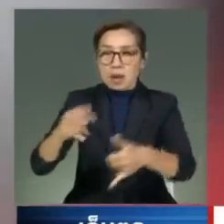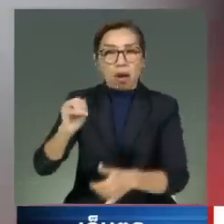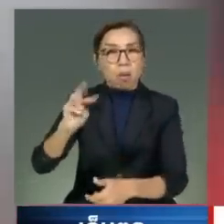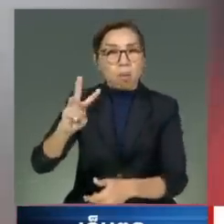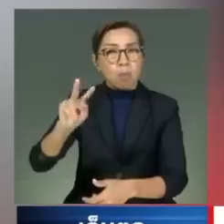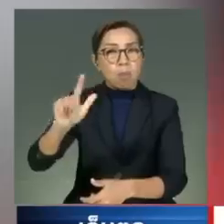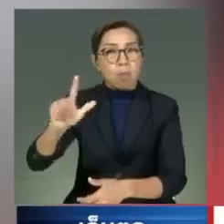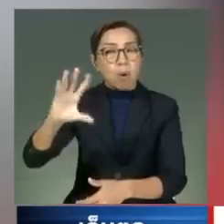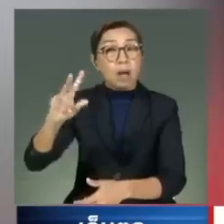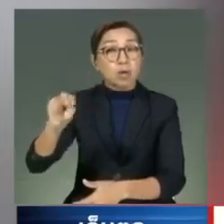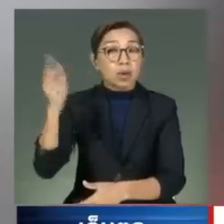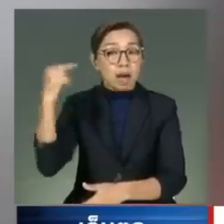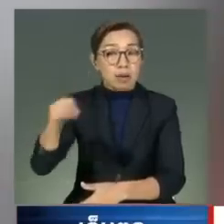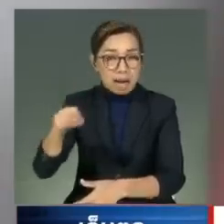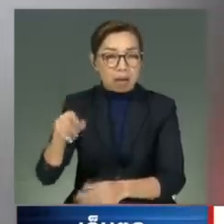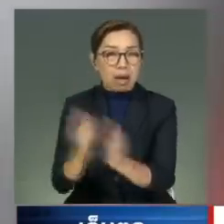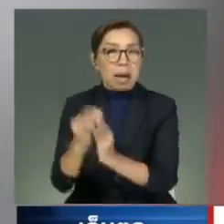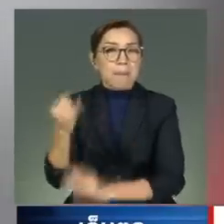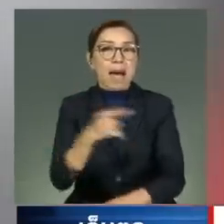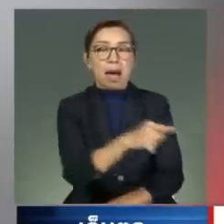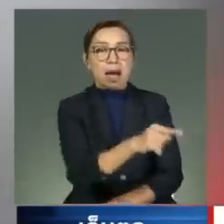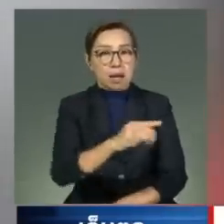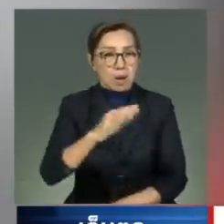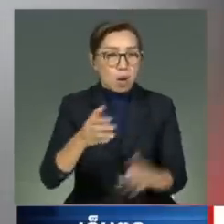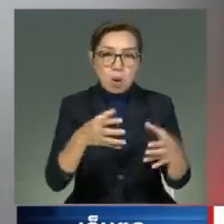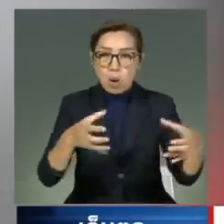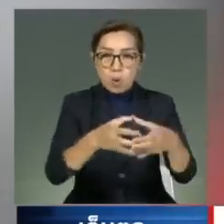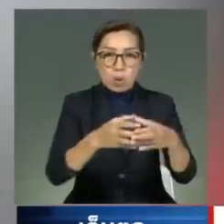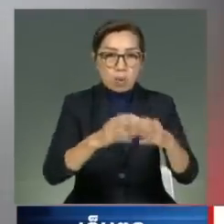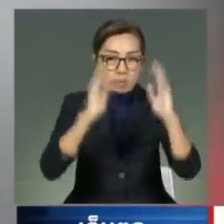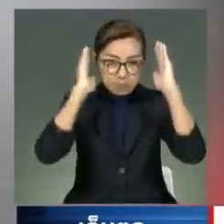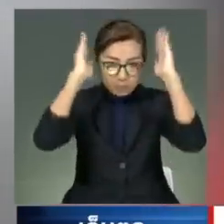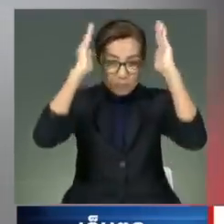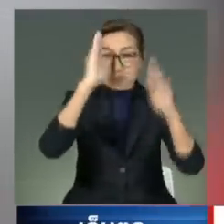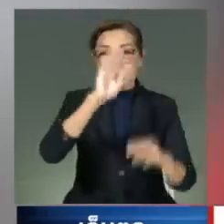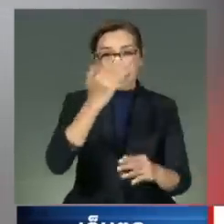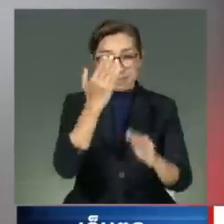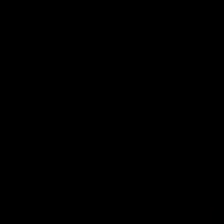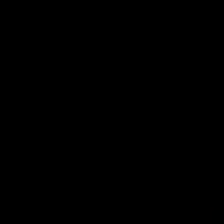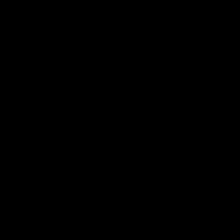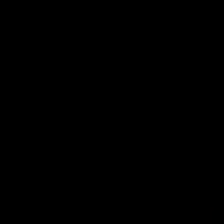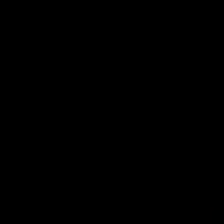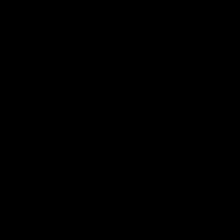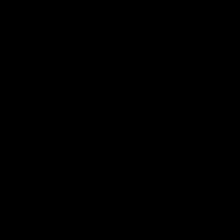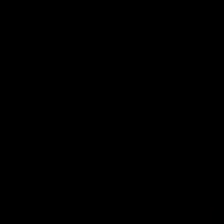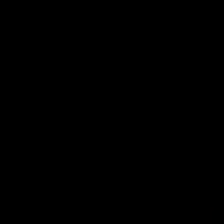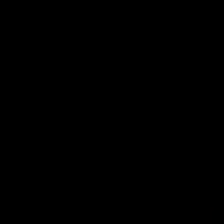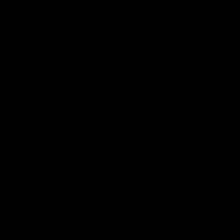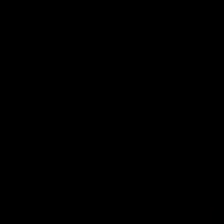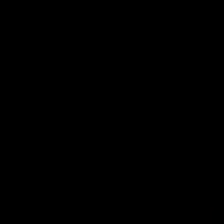ต้องพ่ายแพ้แบบเจ็บปวดมาแล้วเหมือนกันคือไปเทียบเคียงกันว่าอาจจะไปซ้ำรอยแบบเหตุการณ์ในครั้งนั้นหรือเปล่าเนี่ยนะครับ